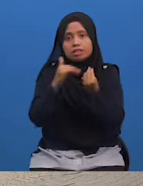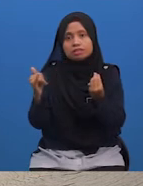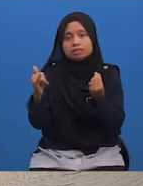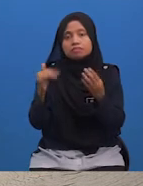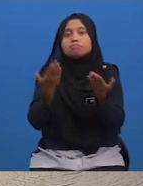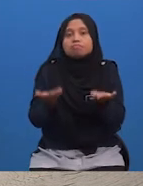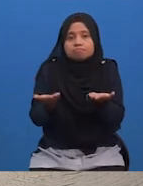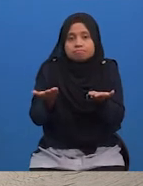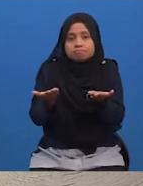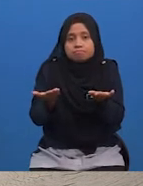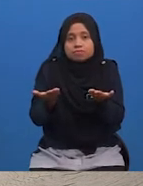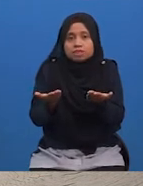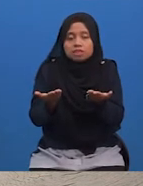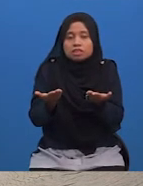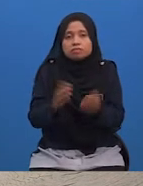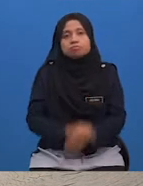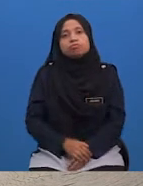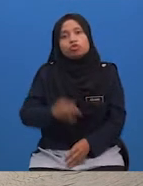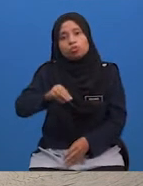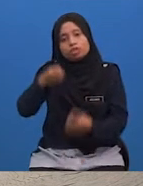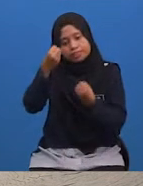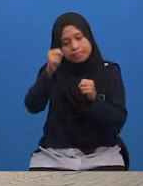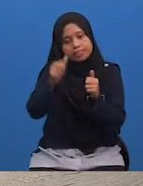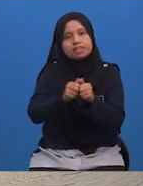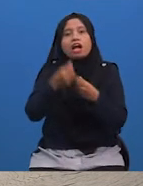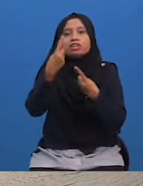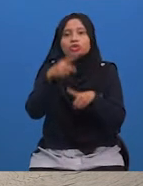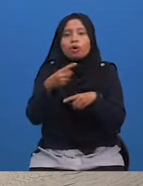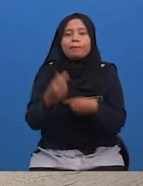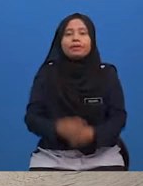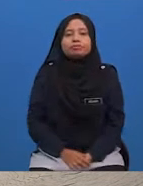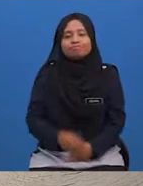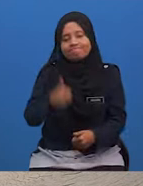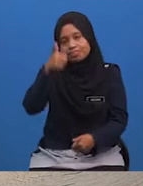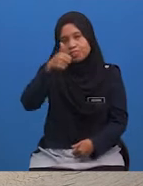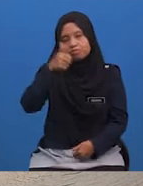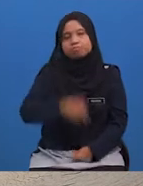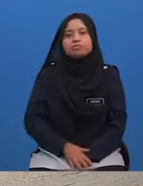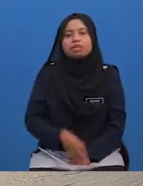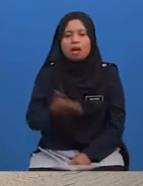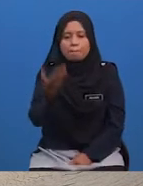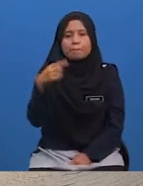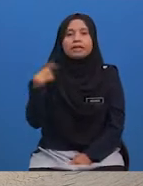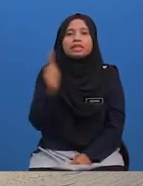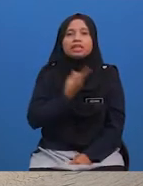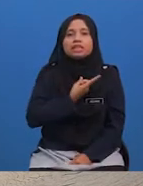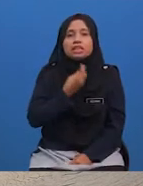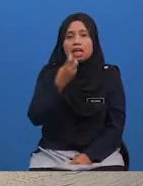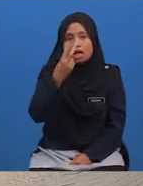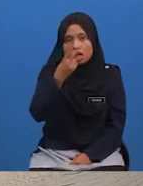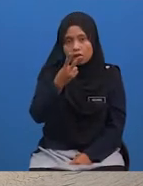Sudah tentu murid-murid bersedia dengan jawapannya, kan? Bagus. Mari kita